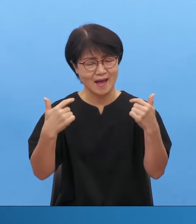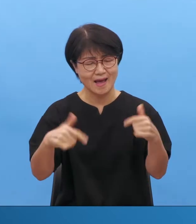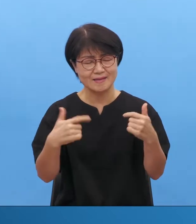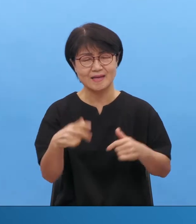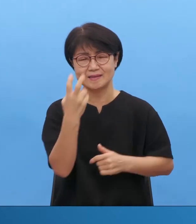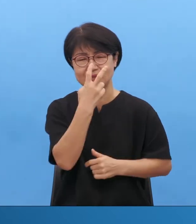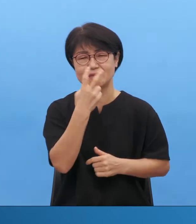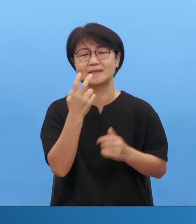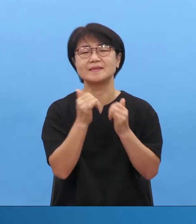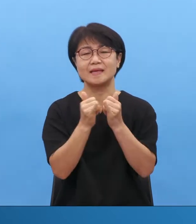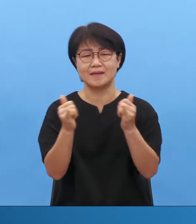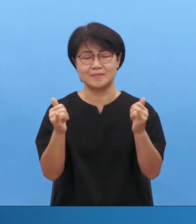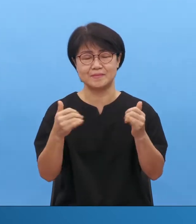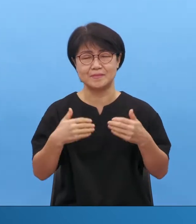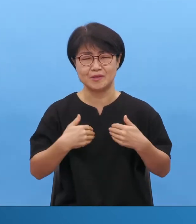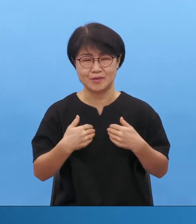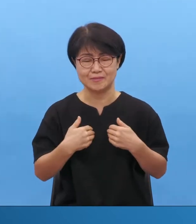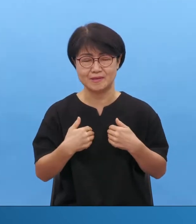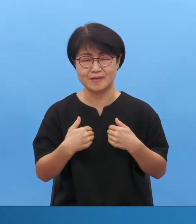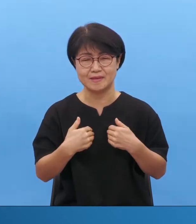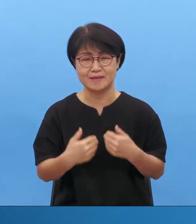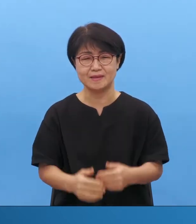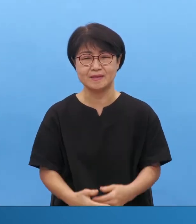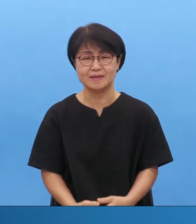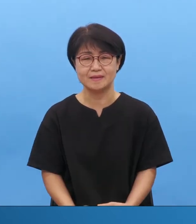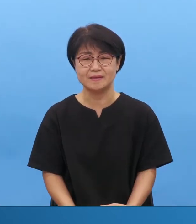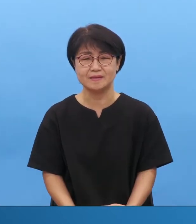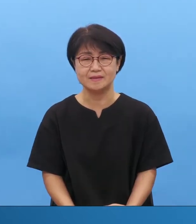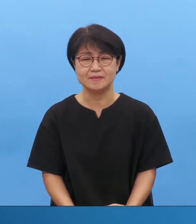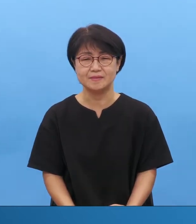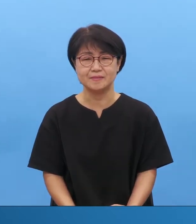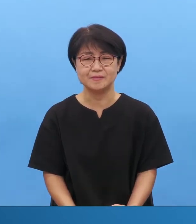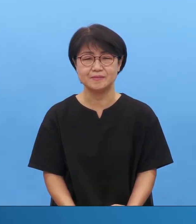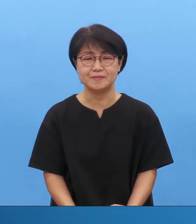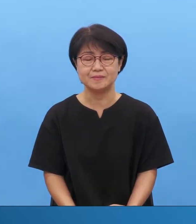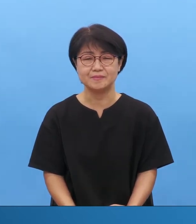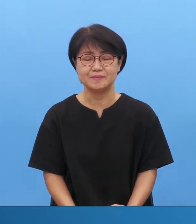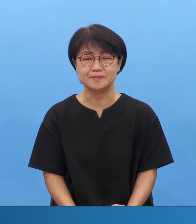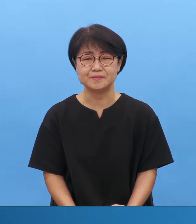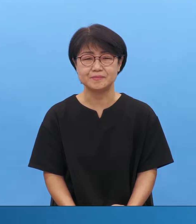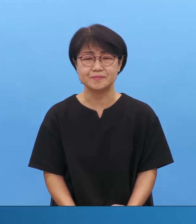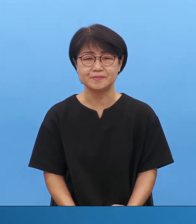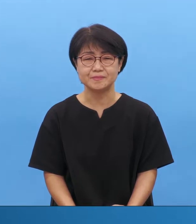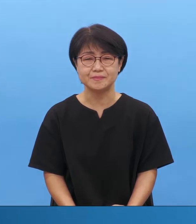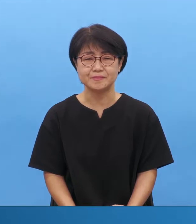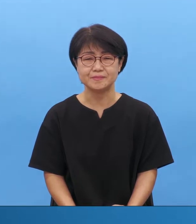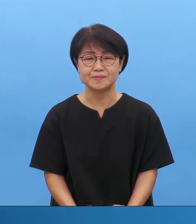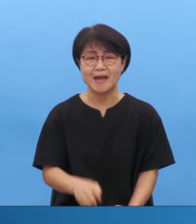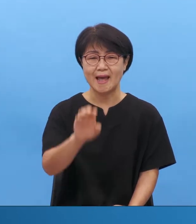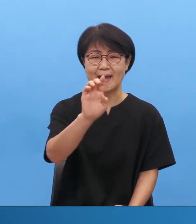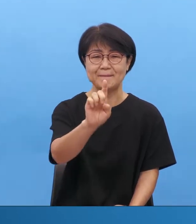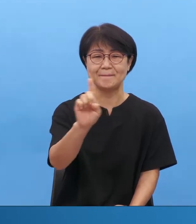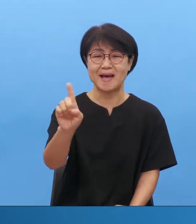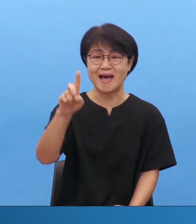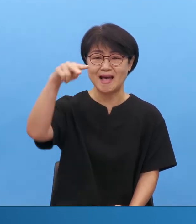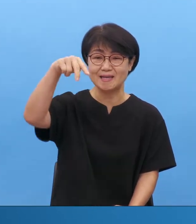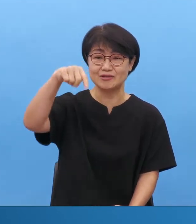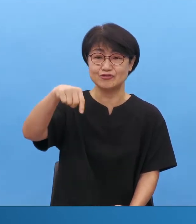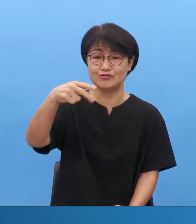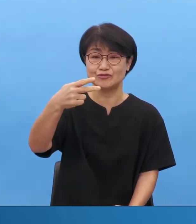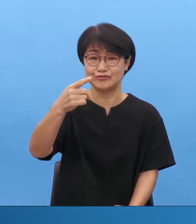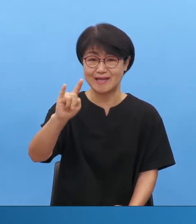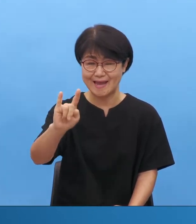need to have a location where they can watch and guard these watchtowers and platforms. 그게 파수대입니다. And so that is what we see